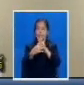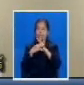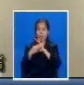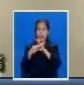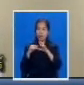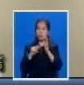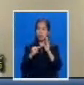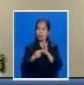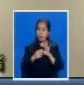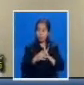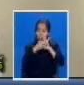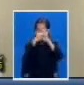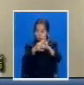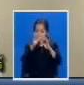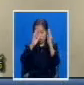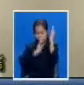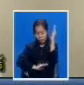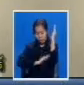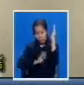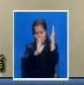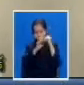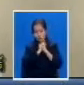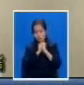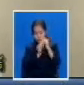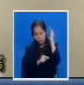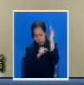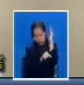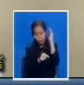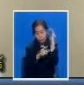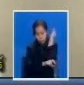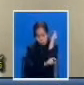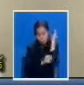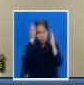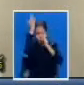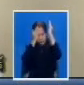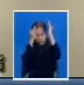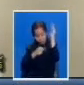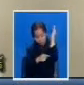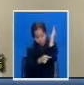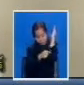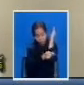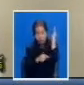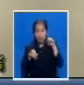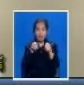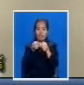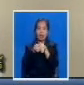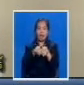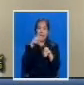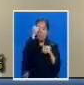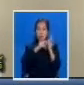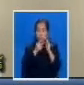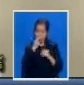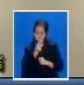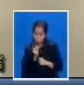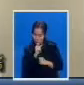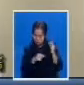ถึงทางตอนใต้ของจีนแล้วก็ลงไปยังมาเลเซียสิงคโปร์นะครับกำลังจะมีการดูแลว่าเส้นทางไหนจะเป็น